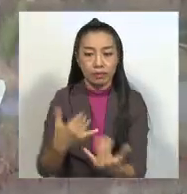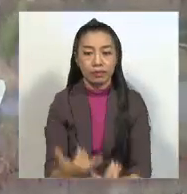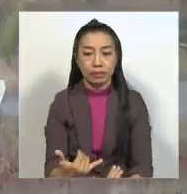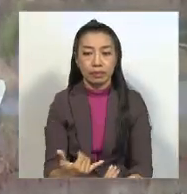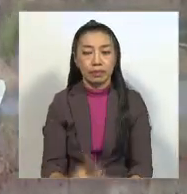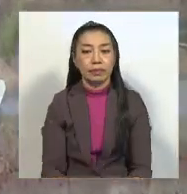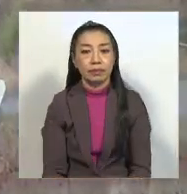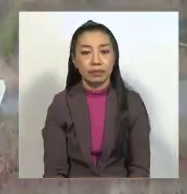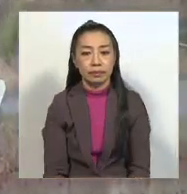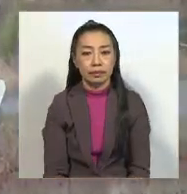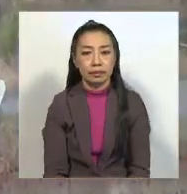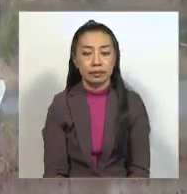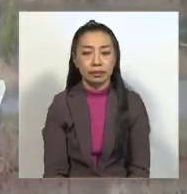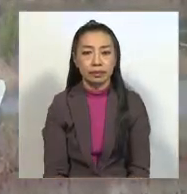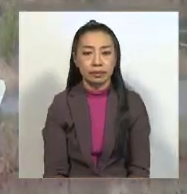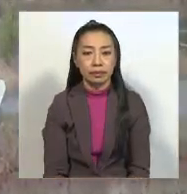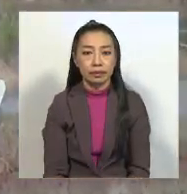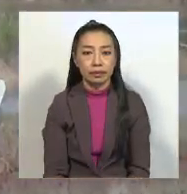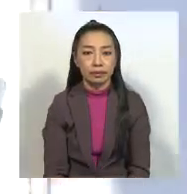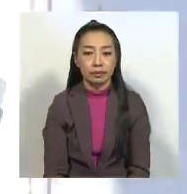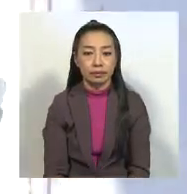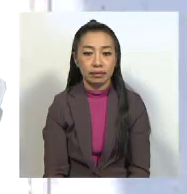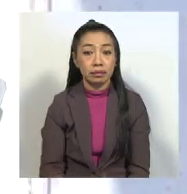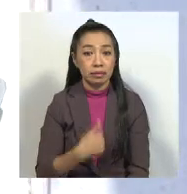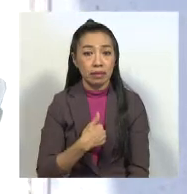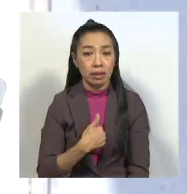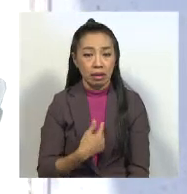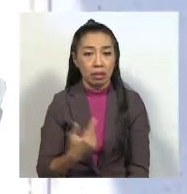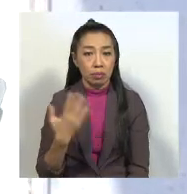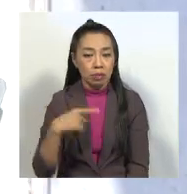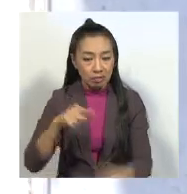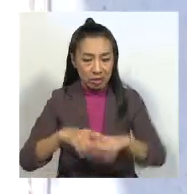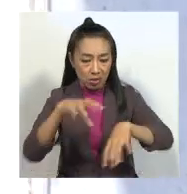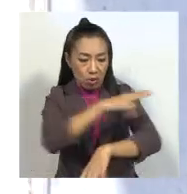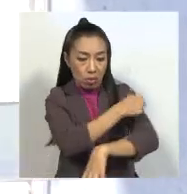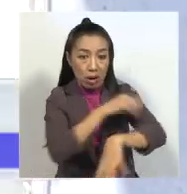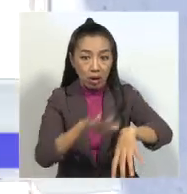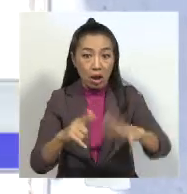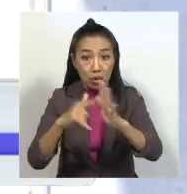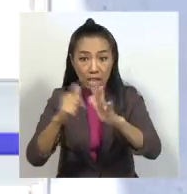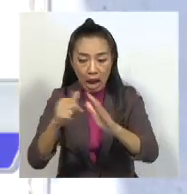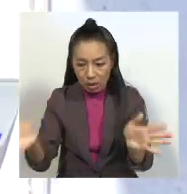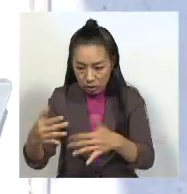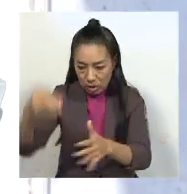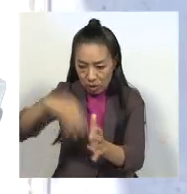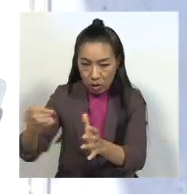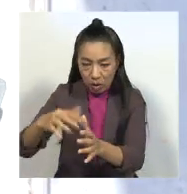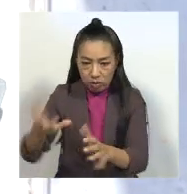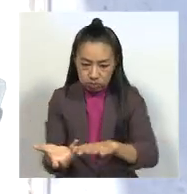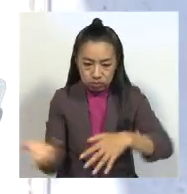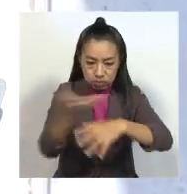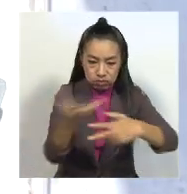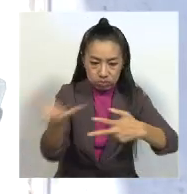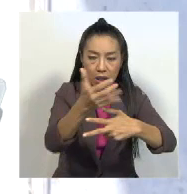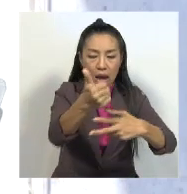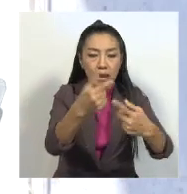ากน้ำท่วมครั้งที่ผ่านมาครับ อ๋อพวกยานี้เราเก็บขึ้นไว้อยู่ค่ะแต่ว่าจะเป็นพวกค